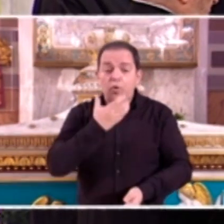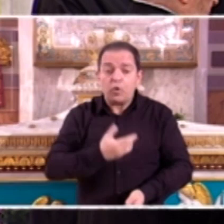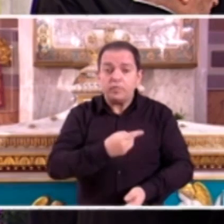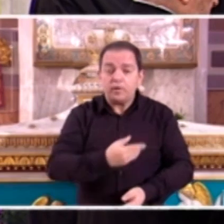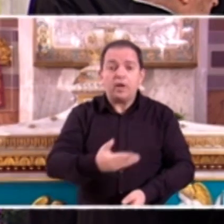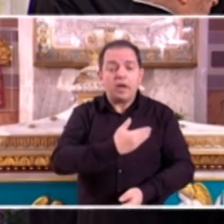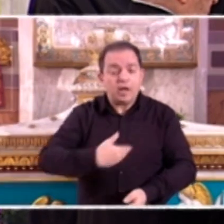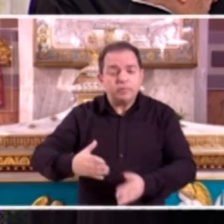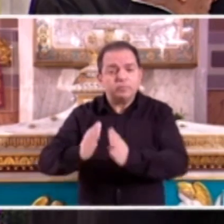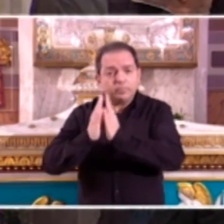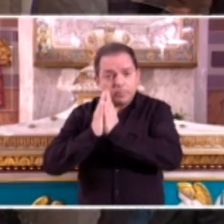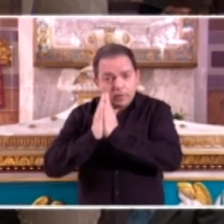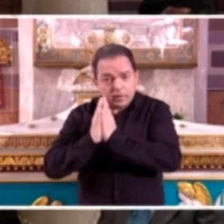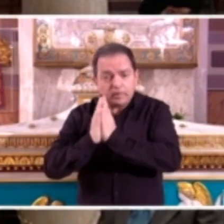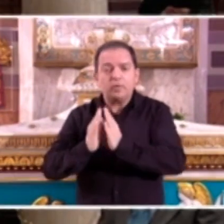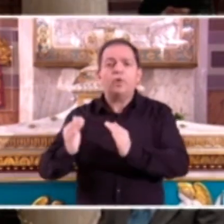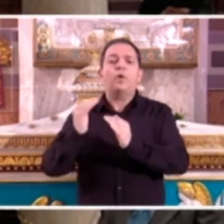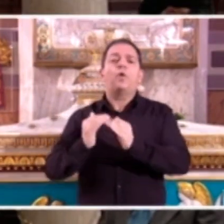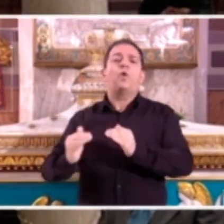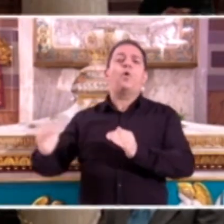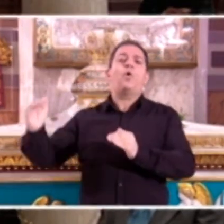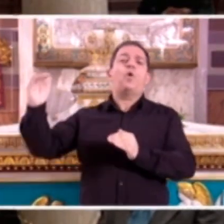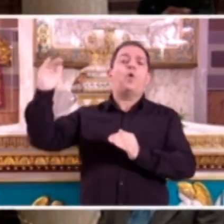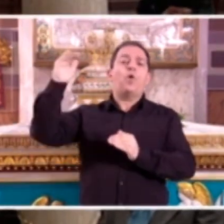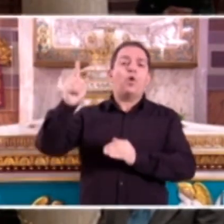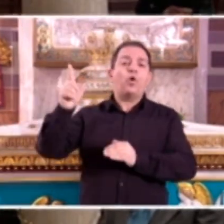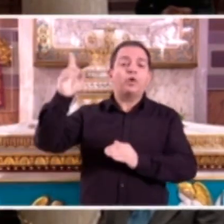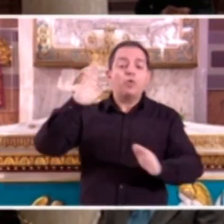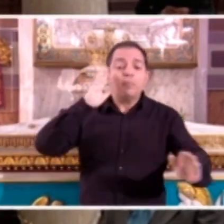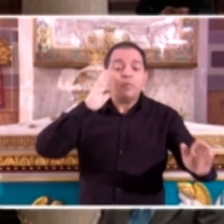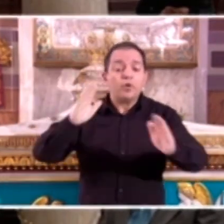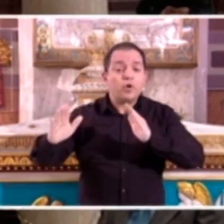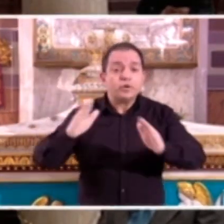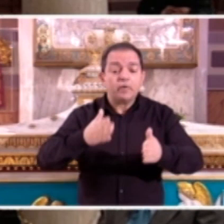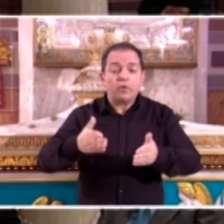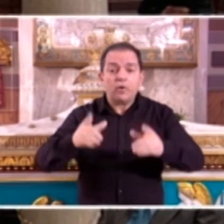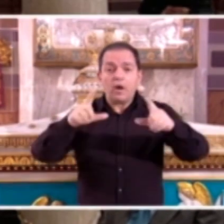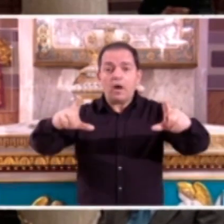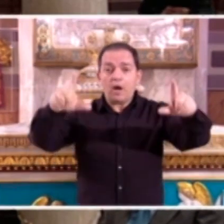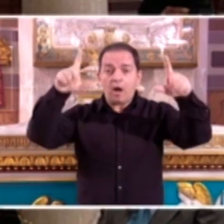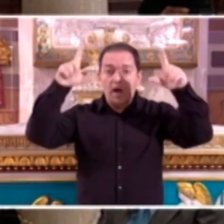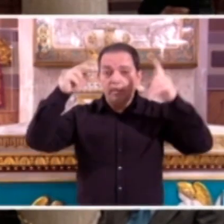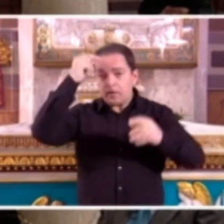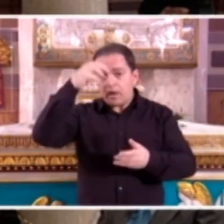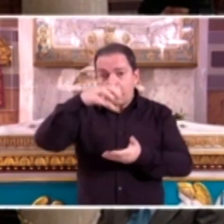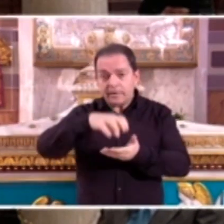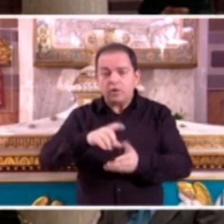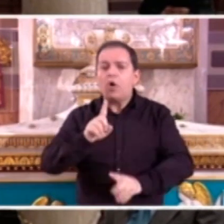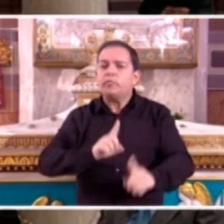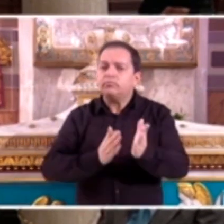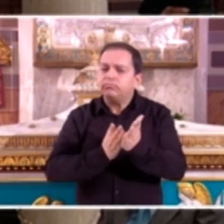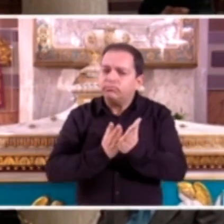ελέησον. Υπέρ του Αγίου οίκου τούτου και των μεταπιστέων